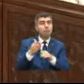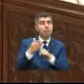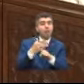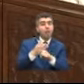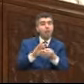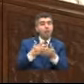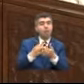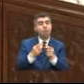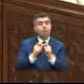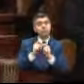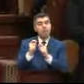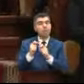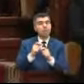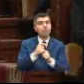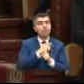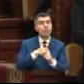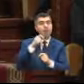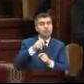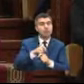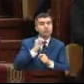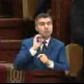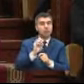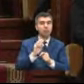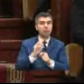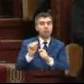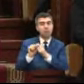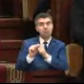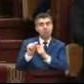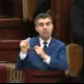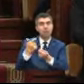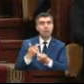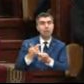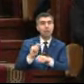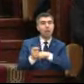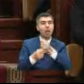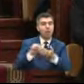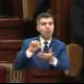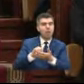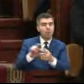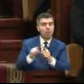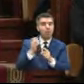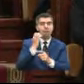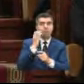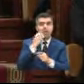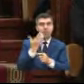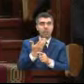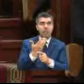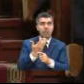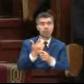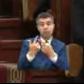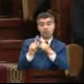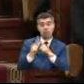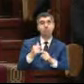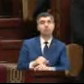هذه المراكز القضاه المقيمين منها مثلا المراكز اللي تابعه للميدلت من ديال تونفيت، ومنها المراكز اللي